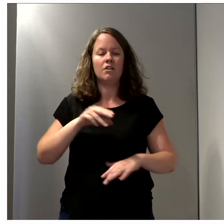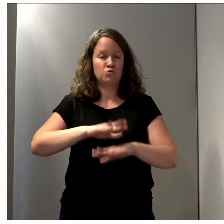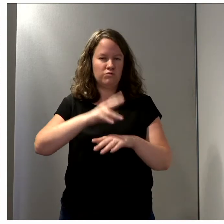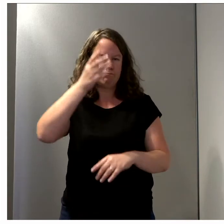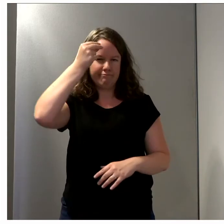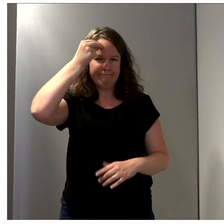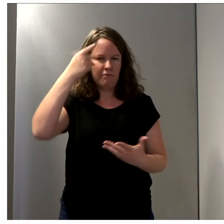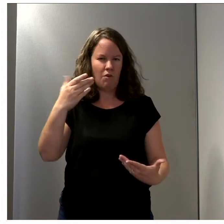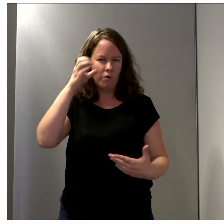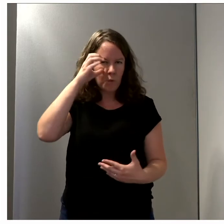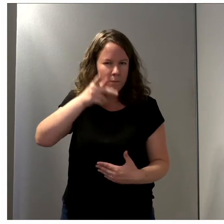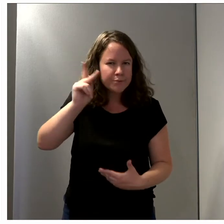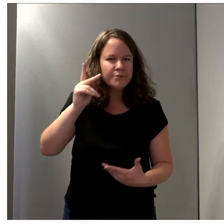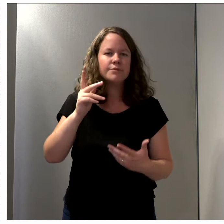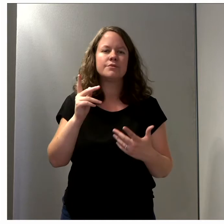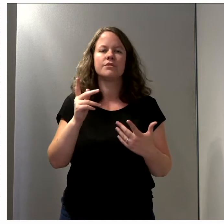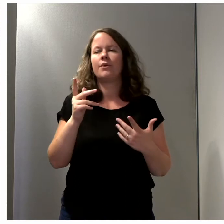voilà l'écoute d'être